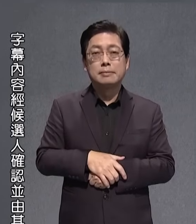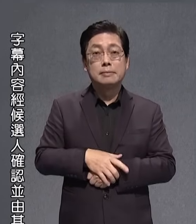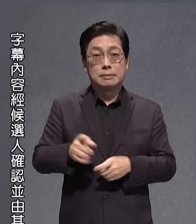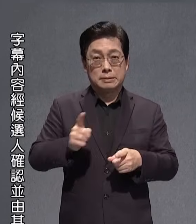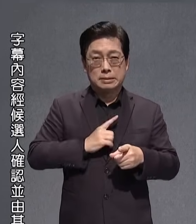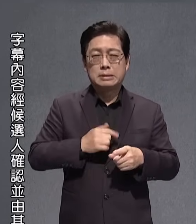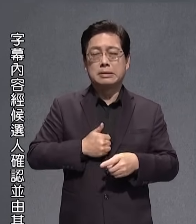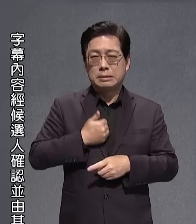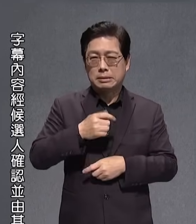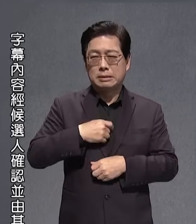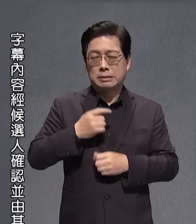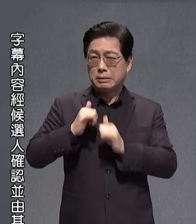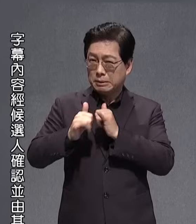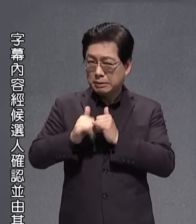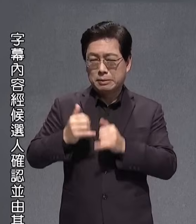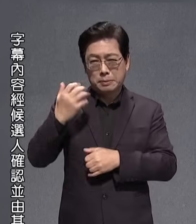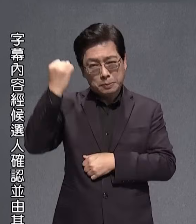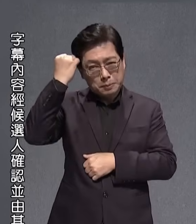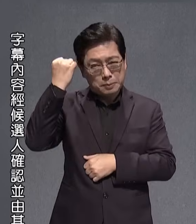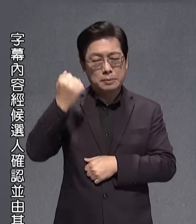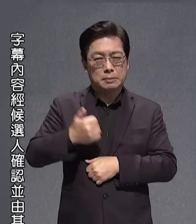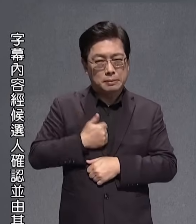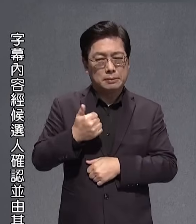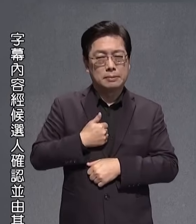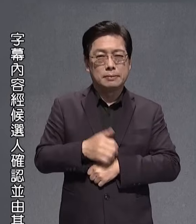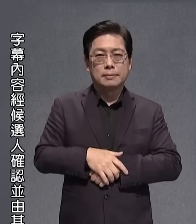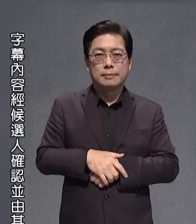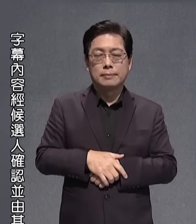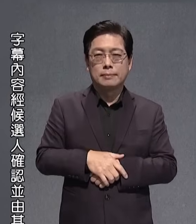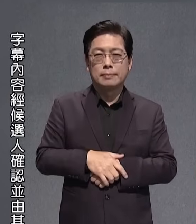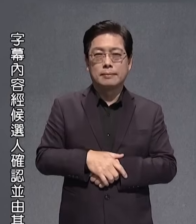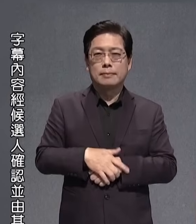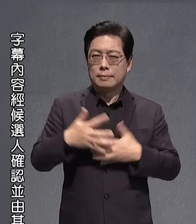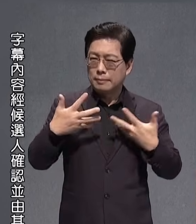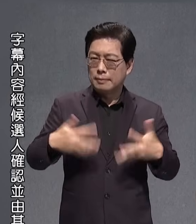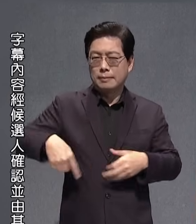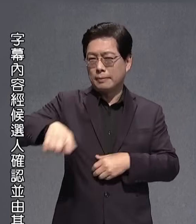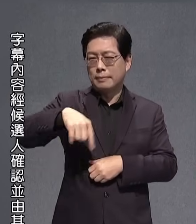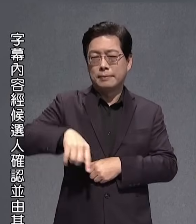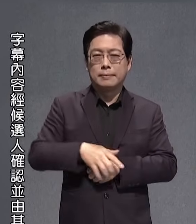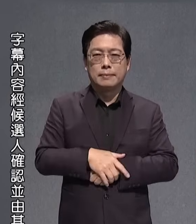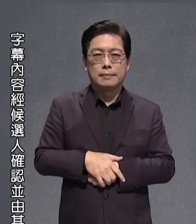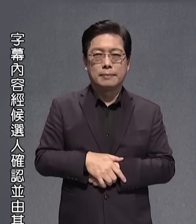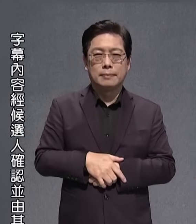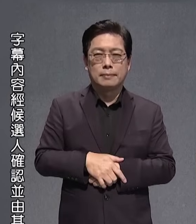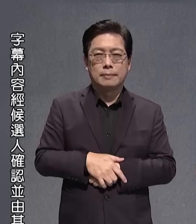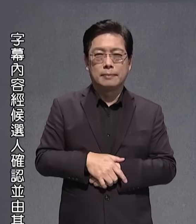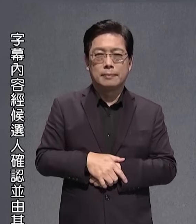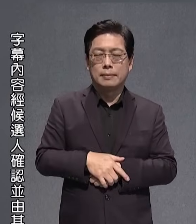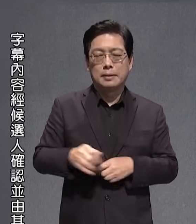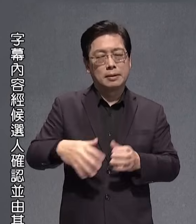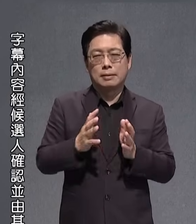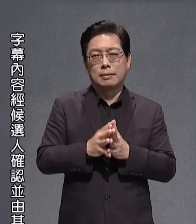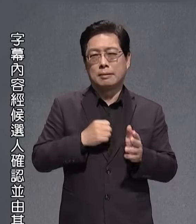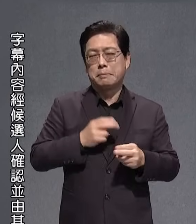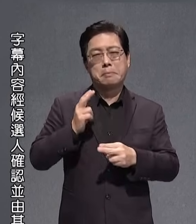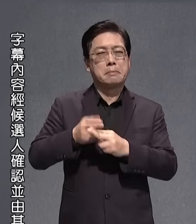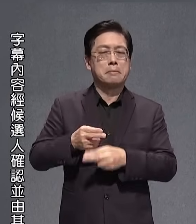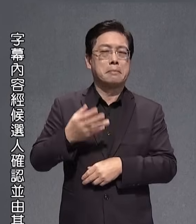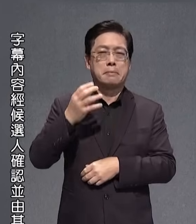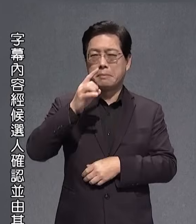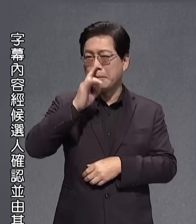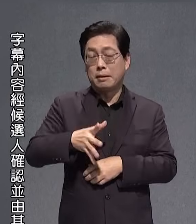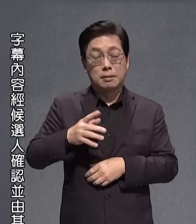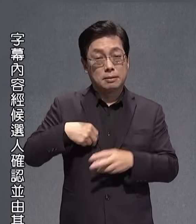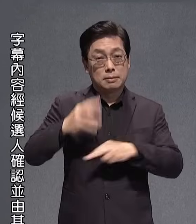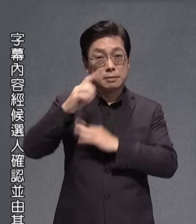离人民的痛苦足远的啦，真正人民吼，你无甲信道义。所以行政院